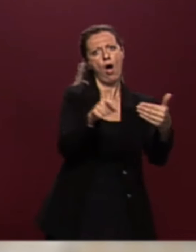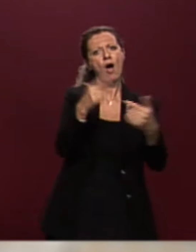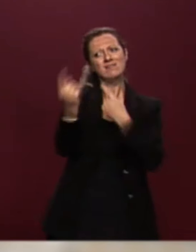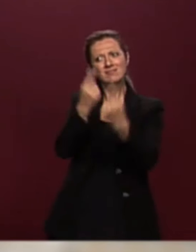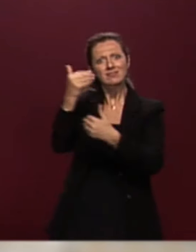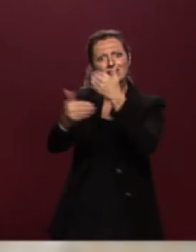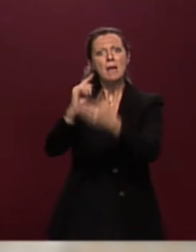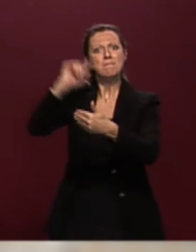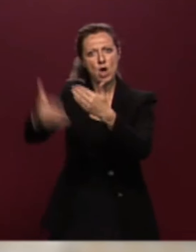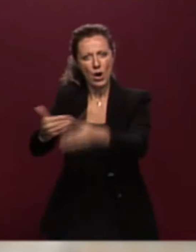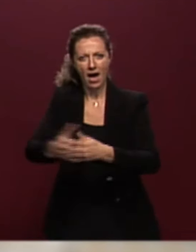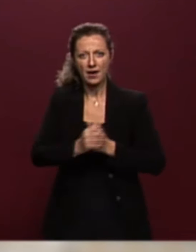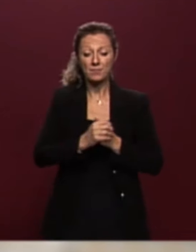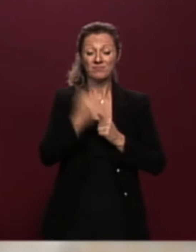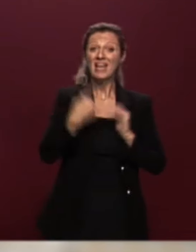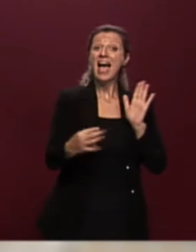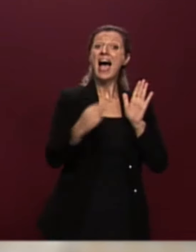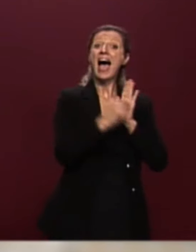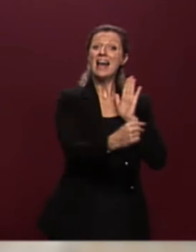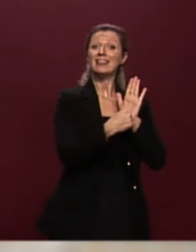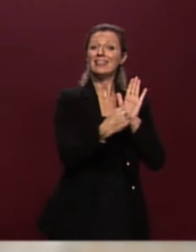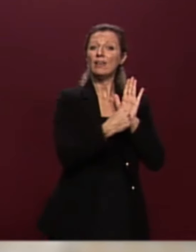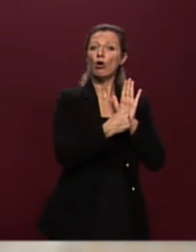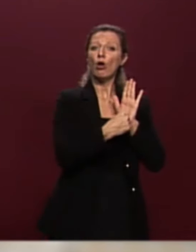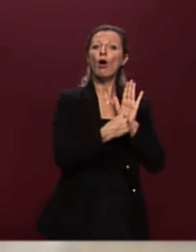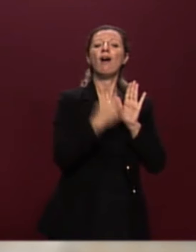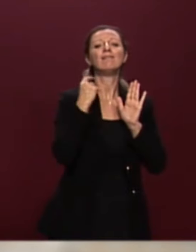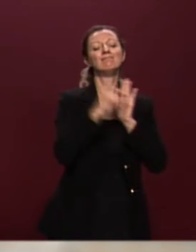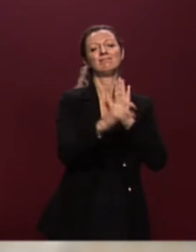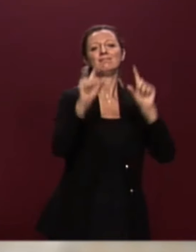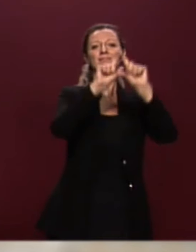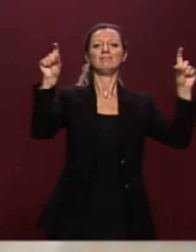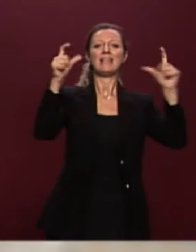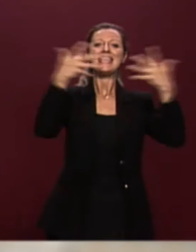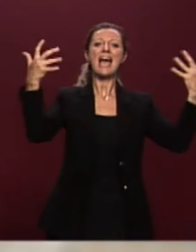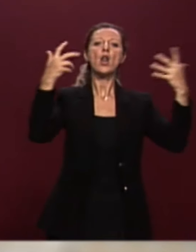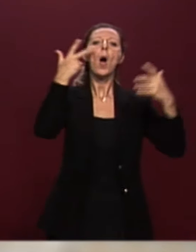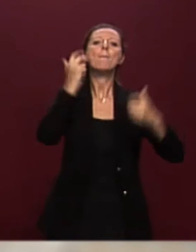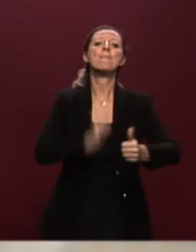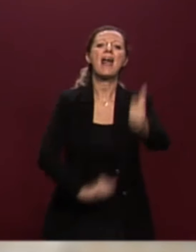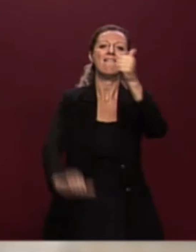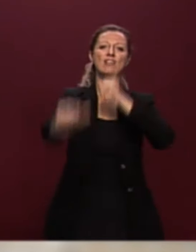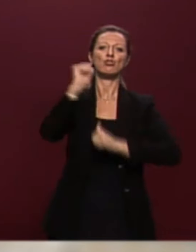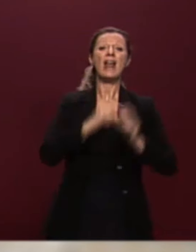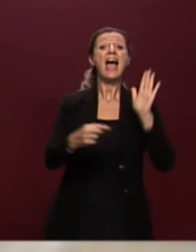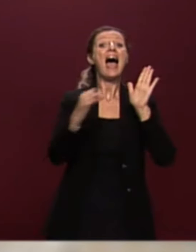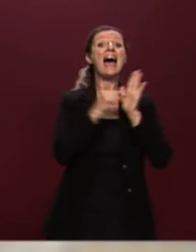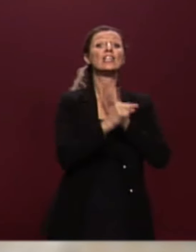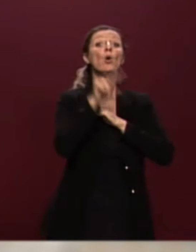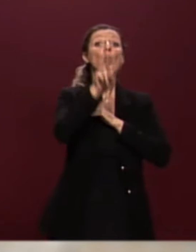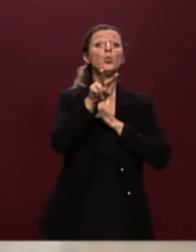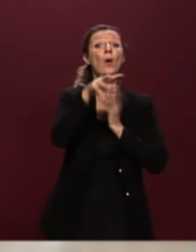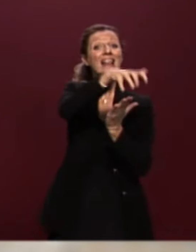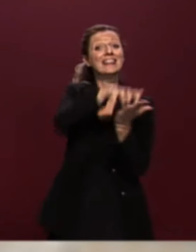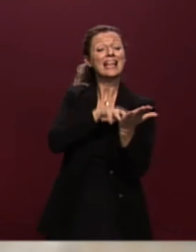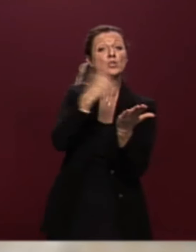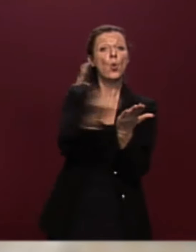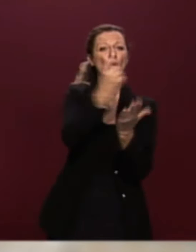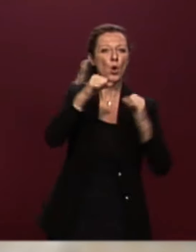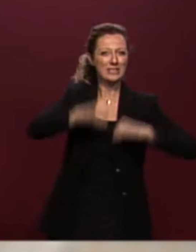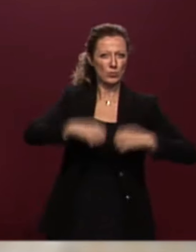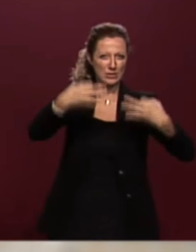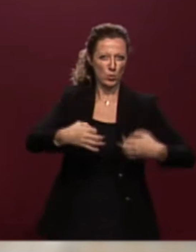questo, che risuona nella definizione di prevenzione contenuta nell'articolo 2 del testo unico sulla